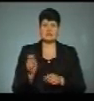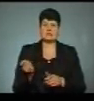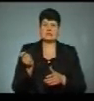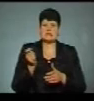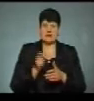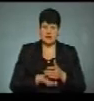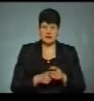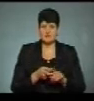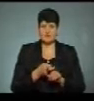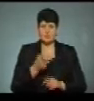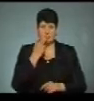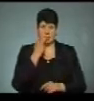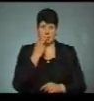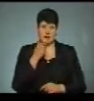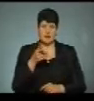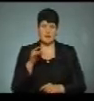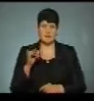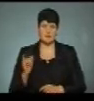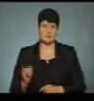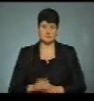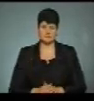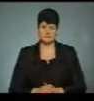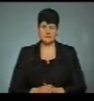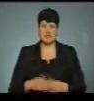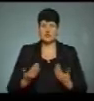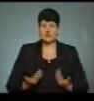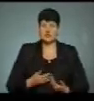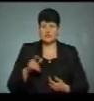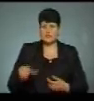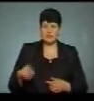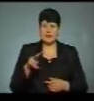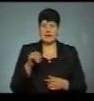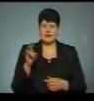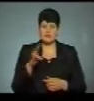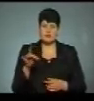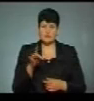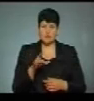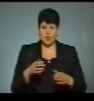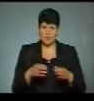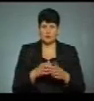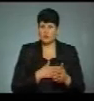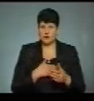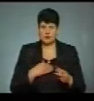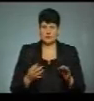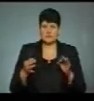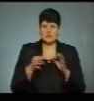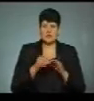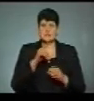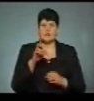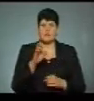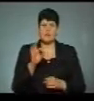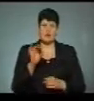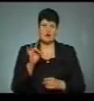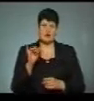через грип та ГРВІ. Жителі Млиновецької громади не хочуть приєднуватися до Зборівської ОТГ. Про це